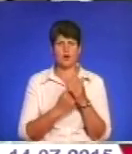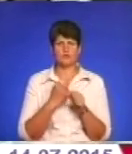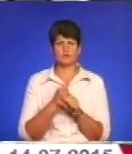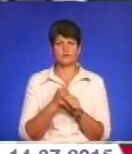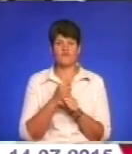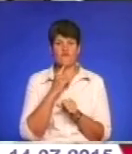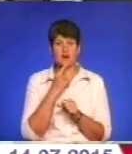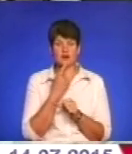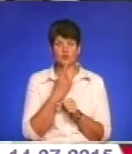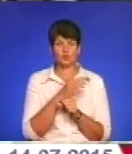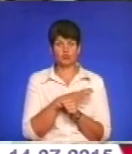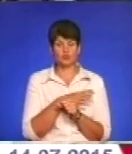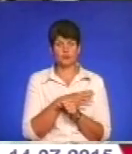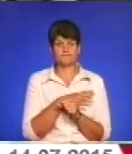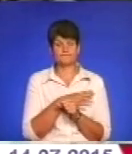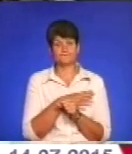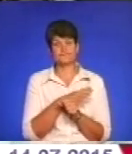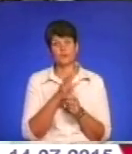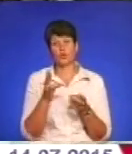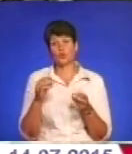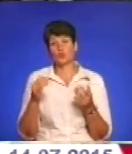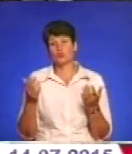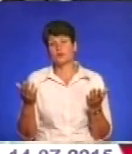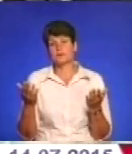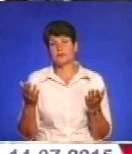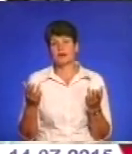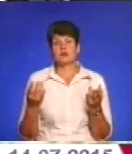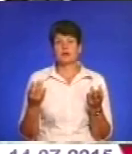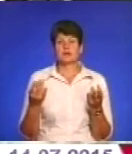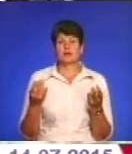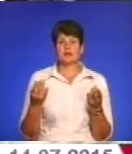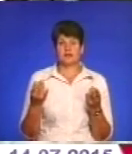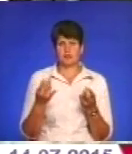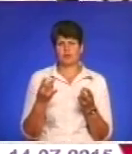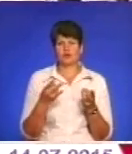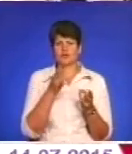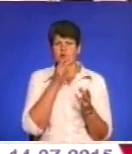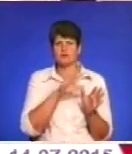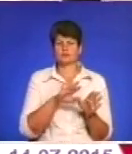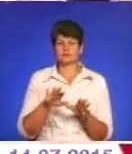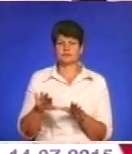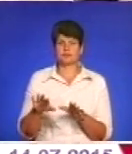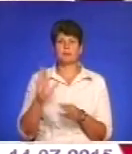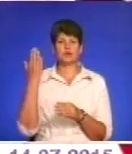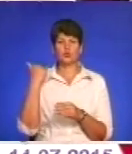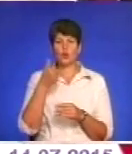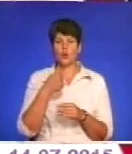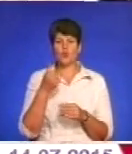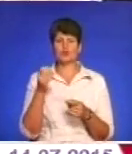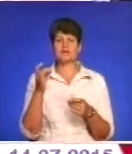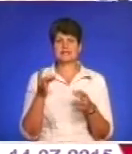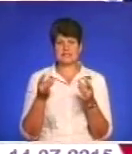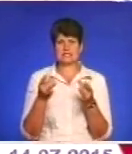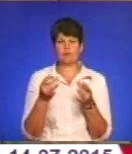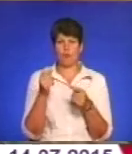Чи важко? Ну, повинен прийти певний час. Минулого року сировину закуповували не